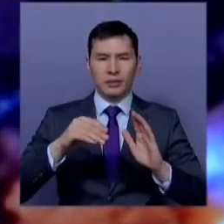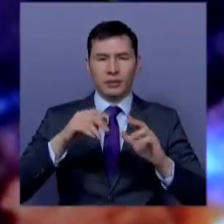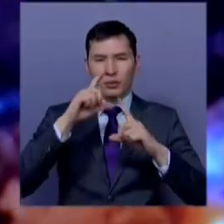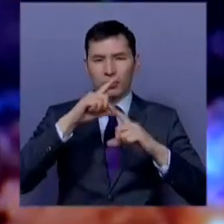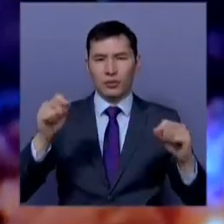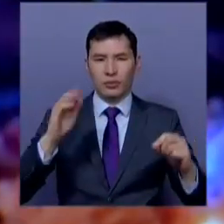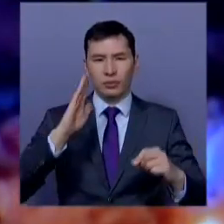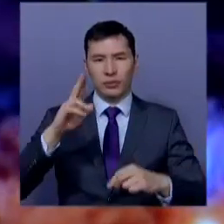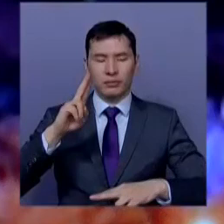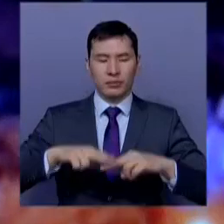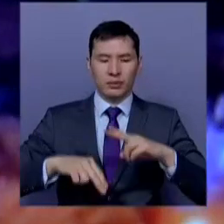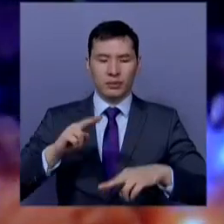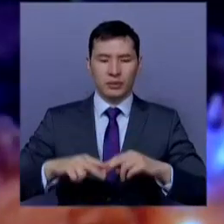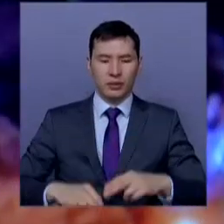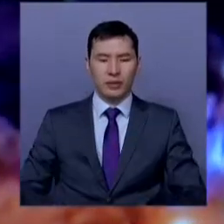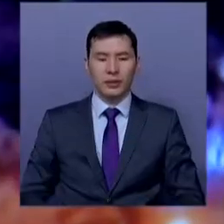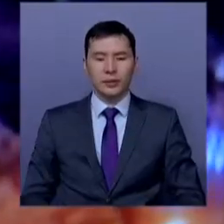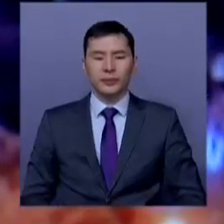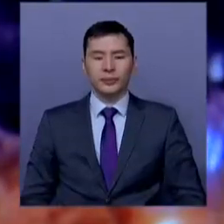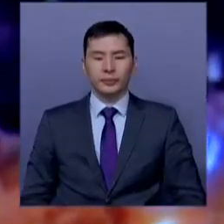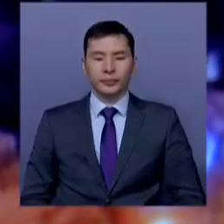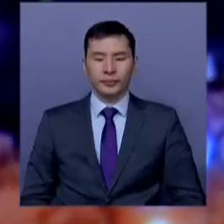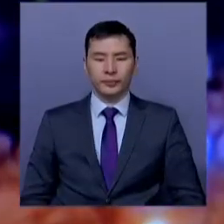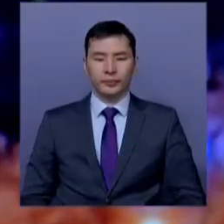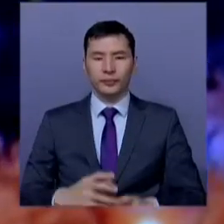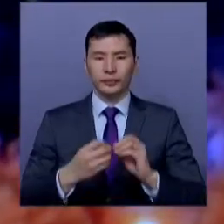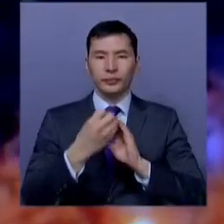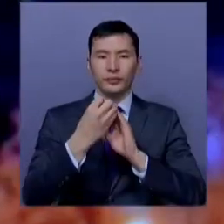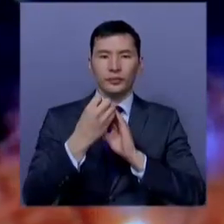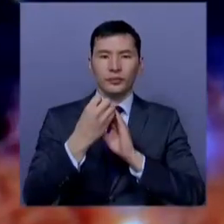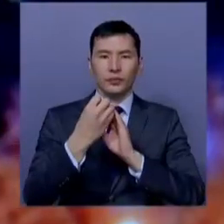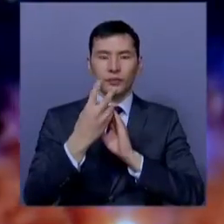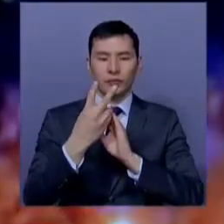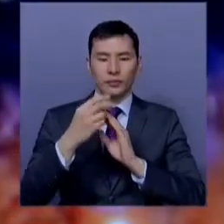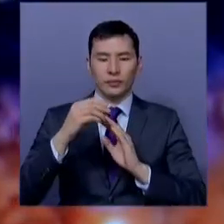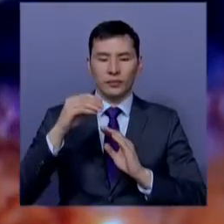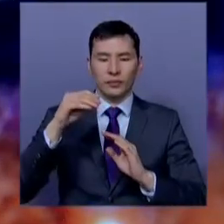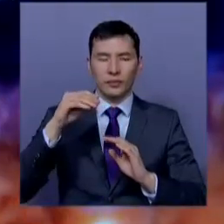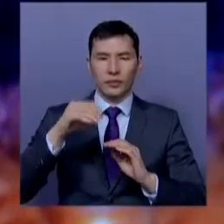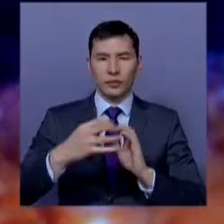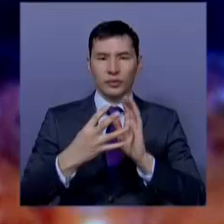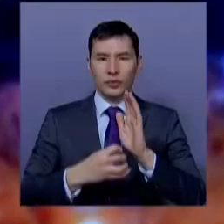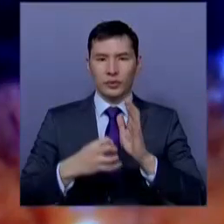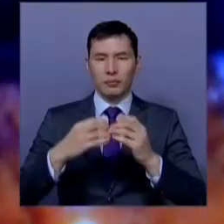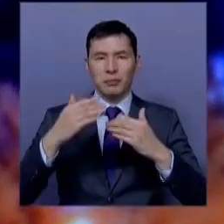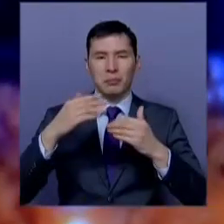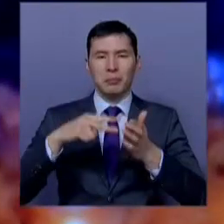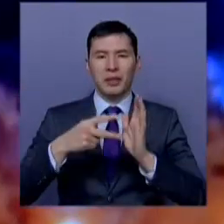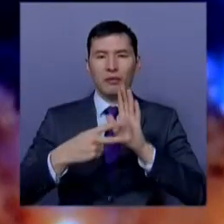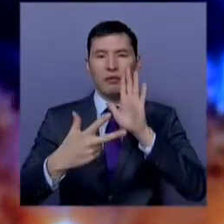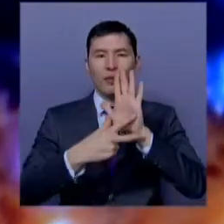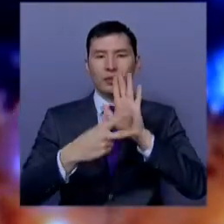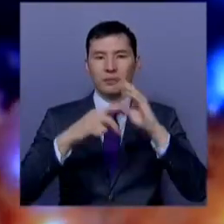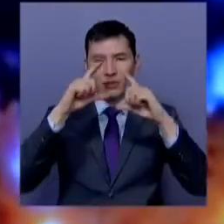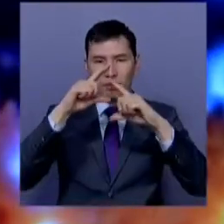жылы мемлекеттік жекеменшік серіктестік аясында 12900 орынды 8 мектеп салу жоспарлануда. Есептік